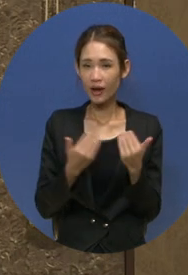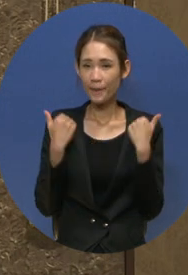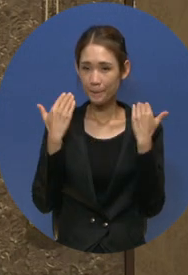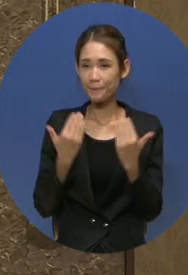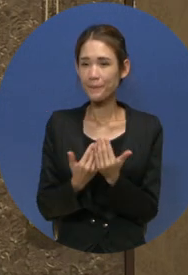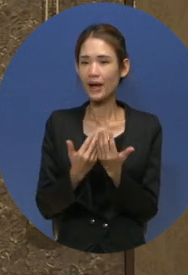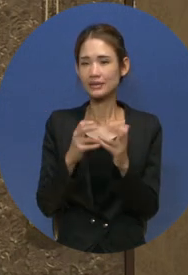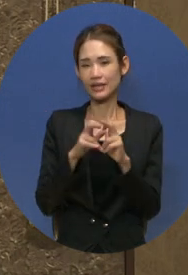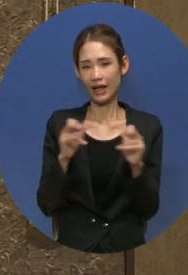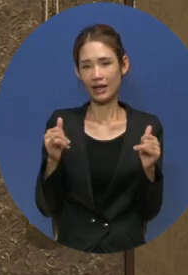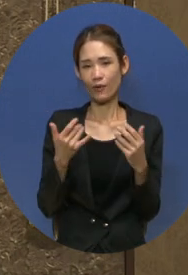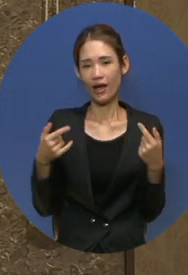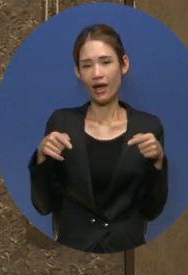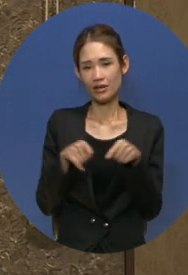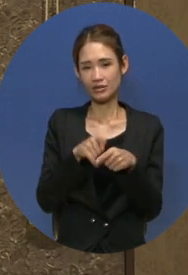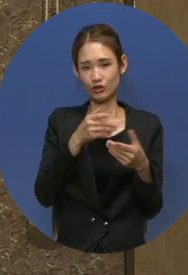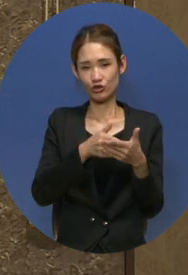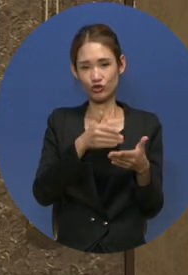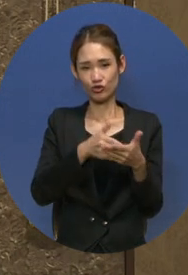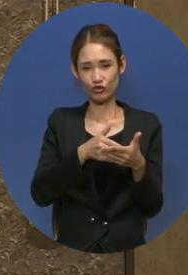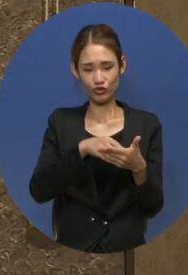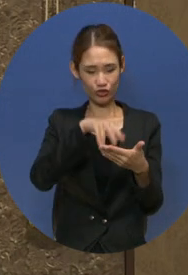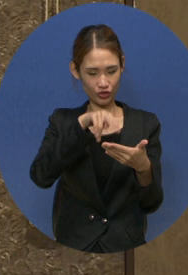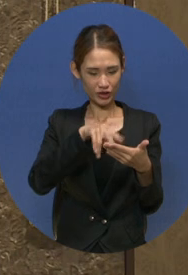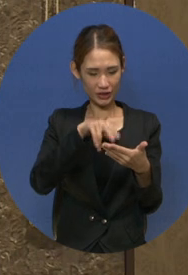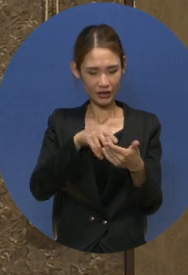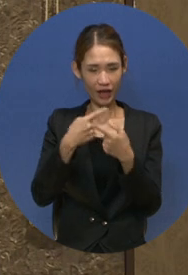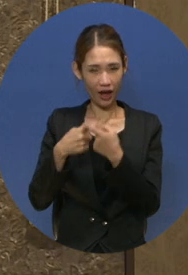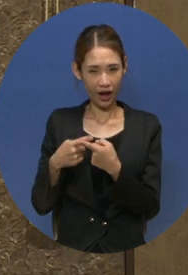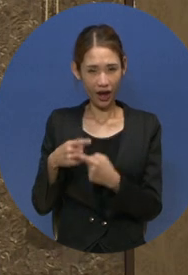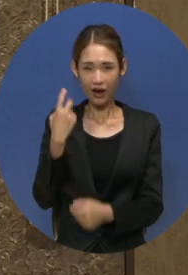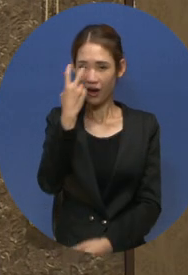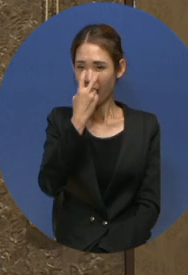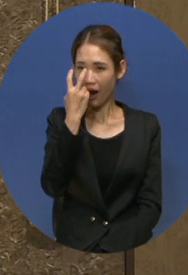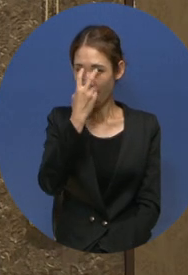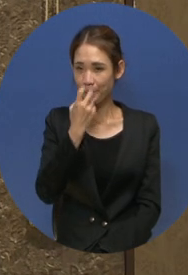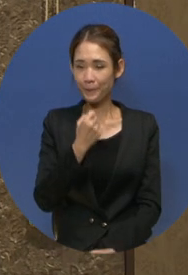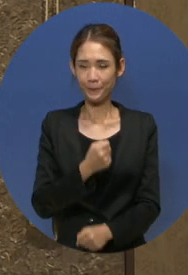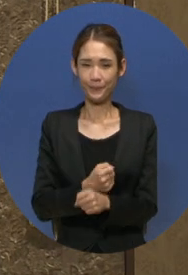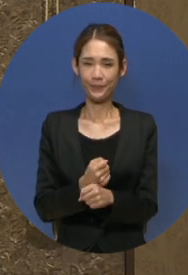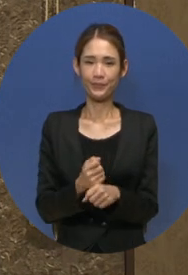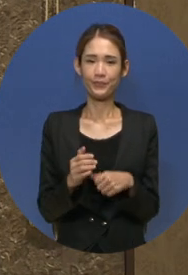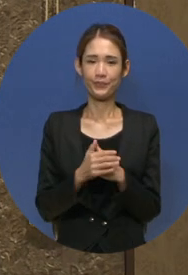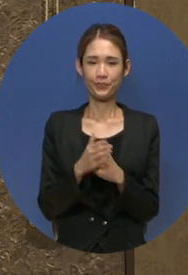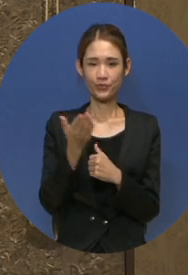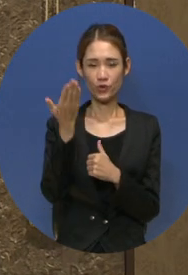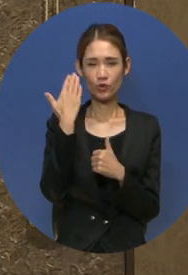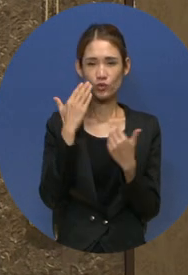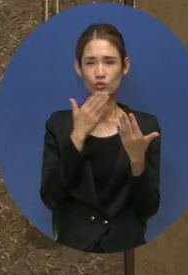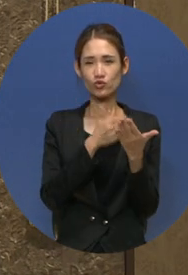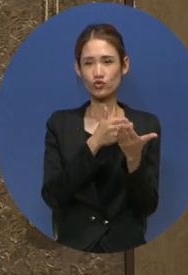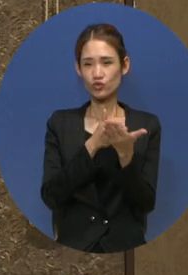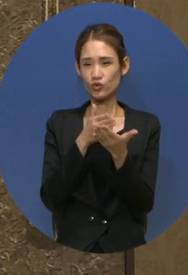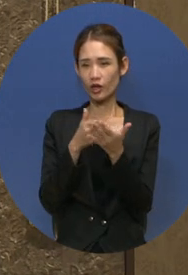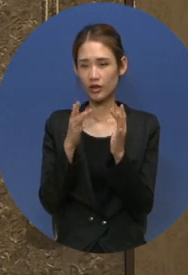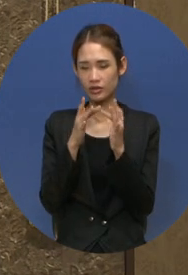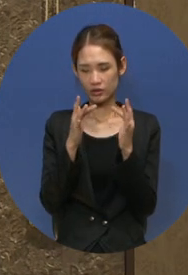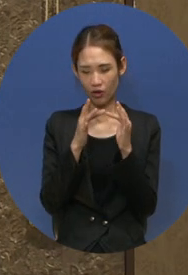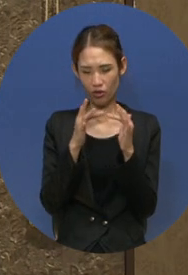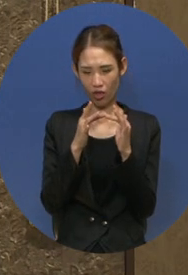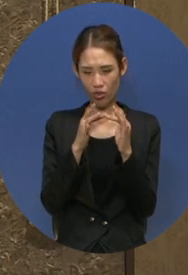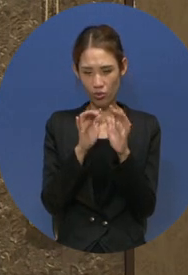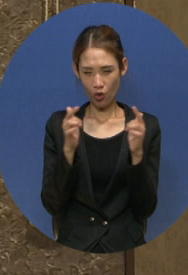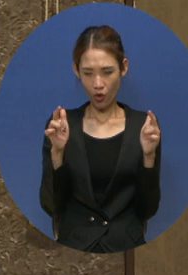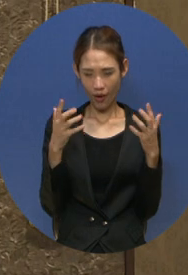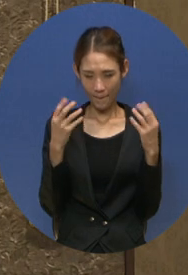장애인과 함께 이 뉴스 기사를 감수하는 거거든요. 오. 예. 뭐 그 요즘은 많은 뉴스가 인터넷상으로 또